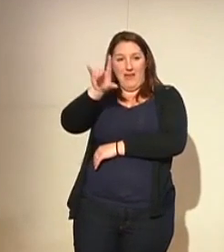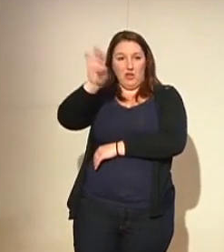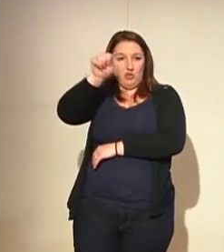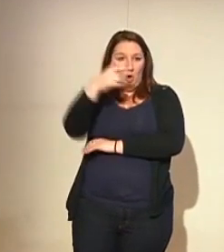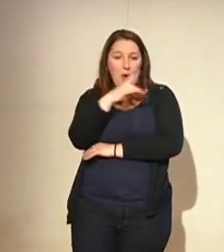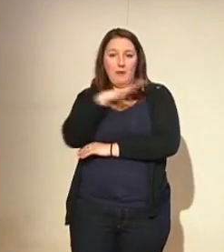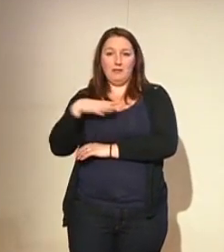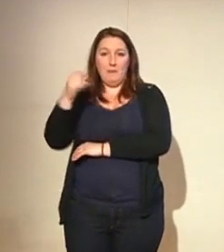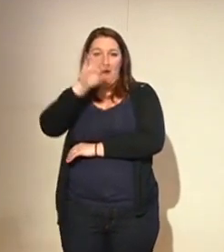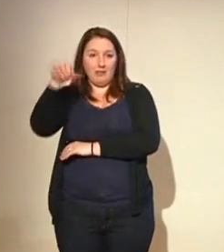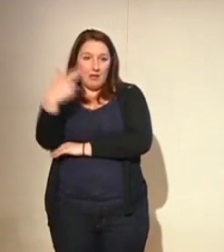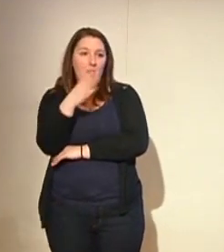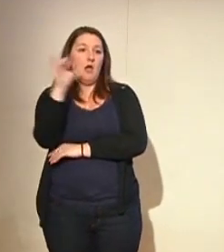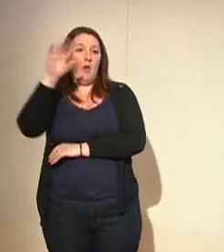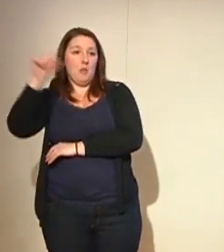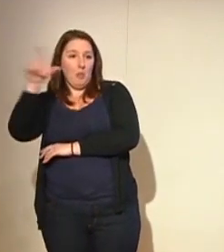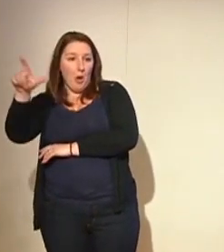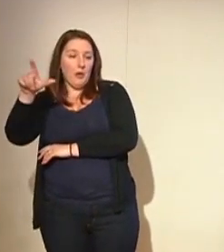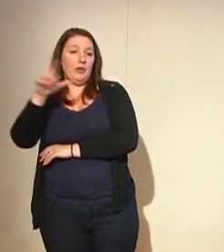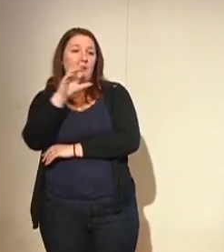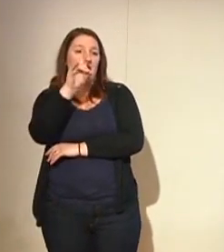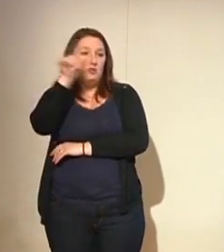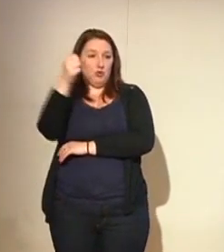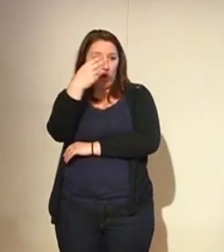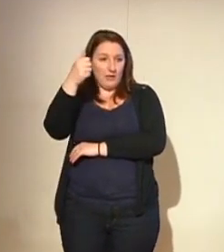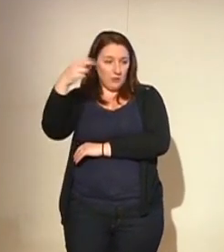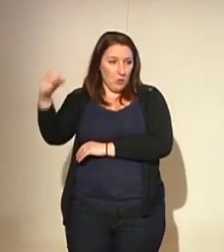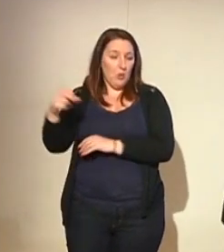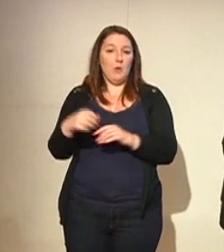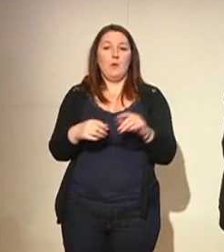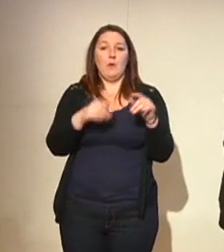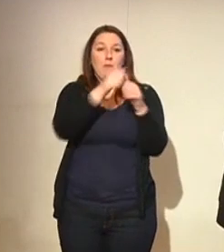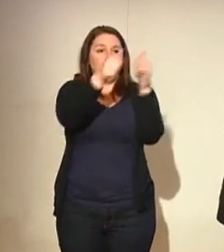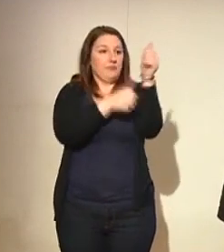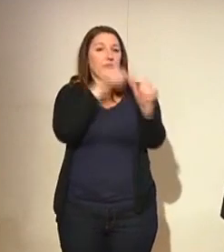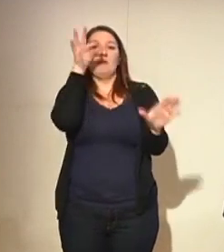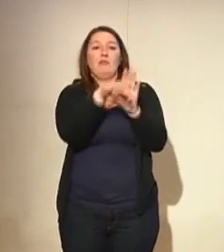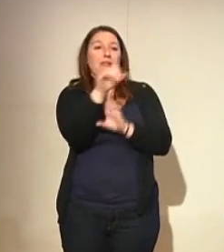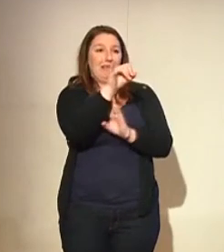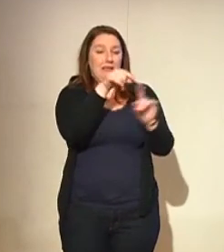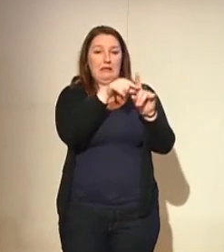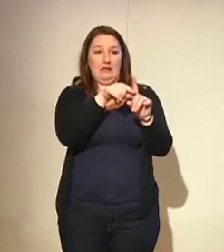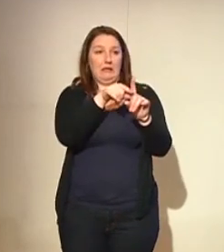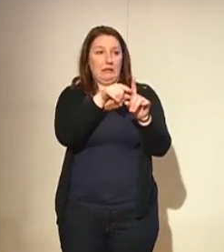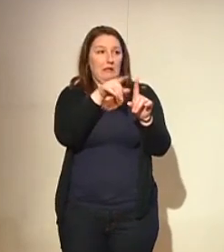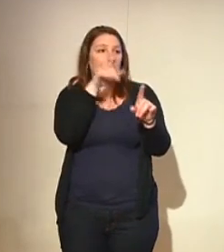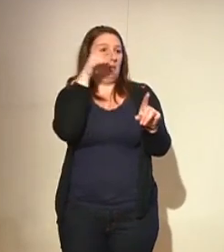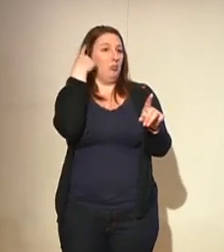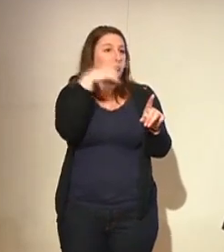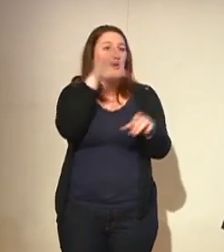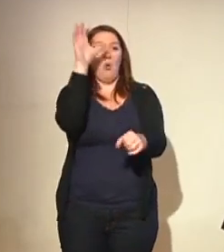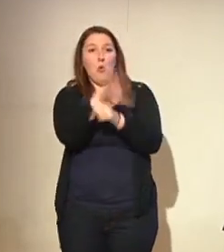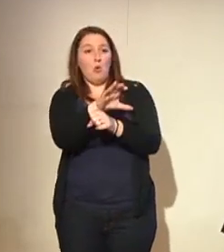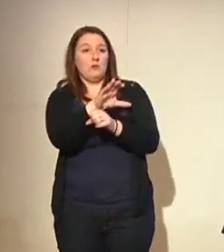breu et Madame dornano sont candidat pour Monsieur Bertrand avec pour suppléante madame Martin qui est pour qui est contre qui ne